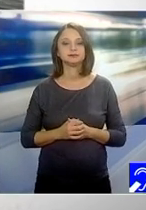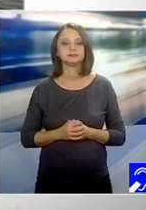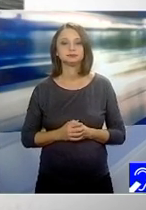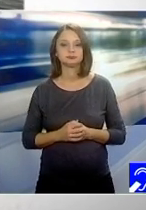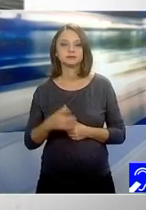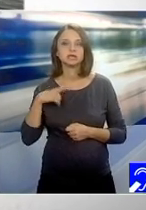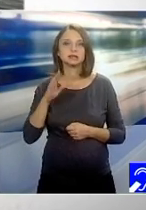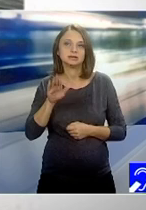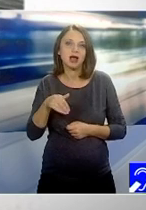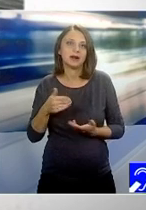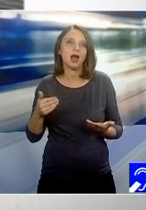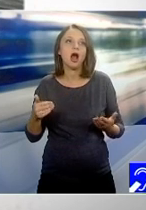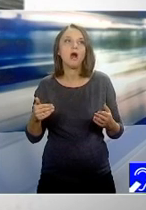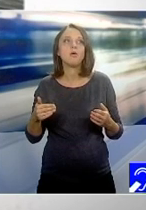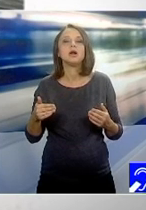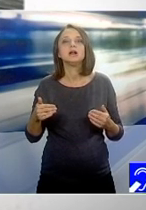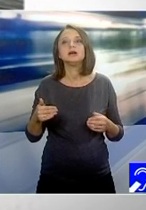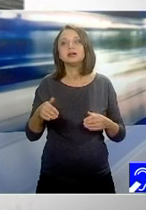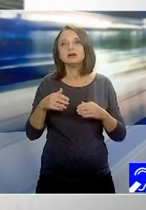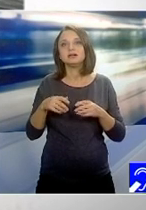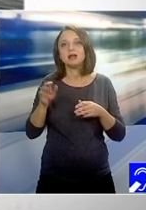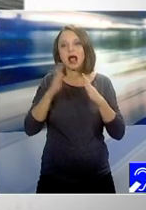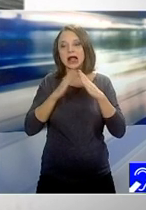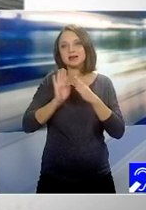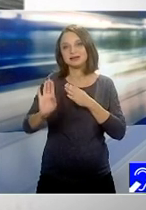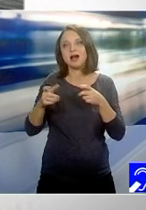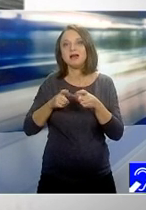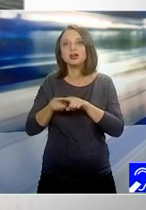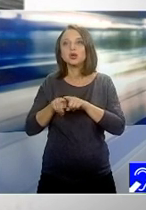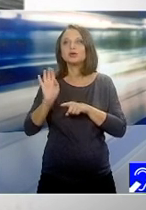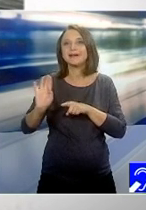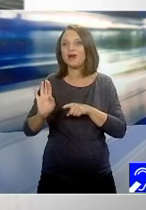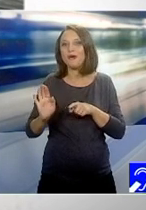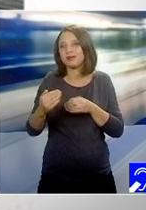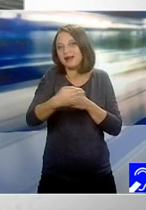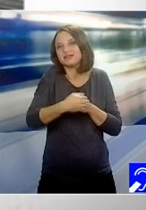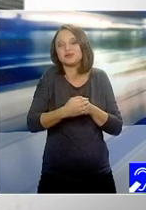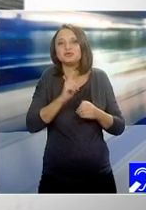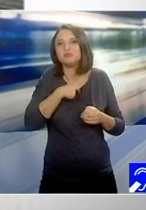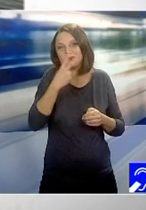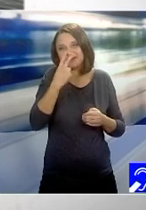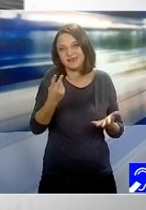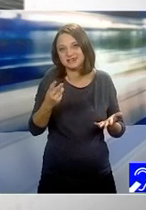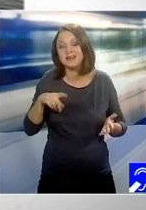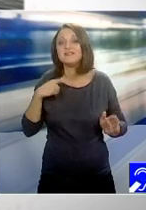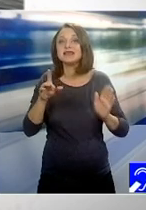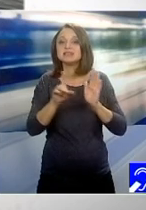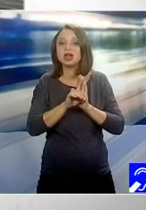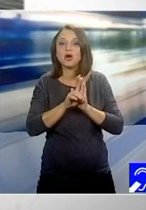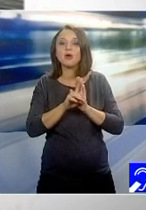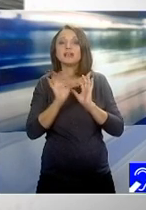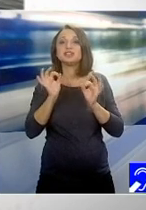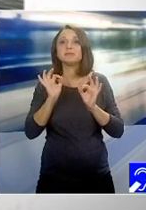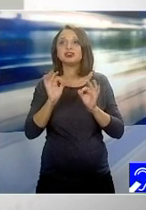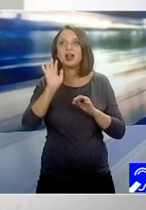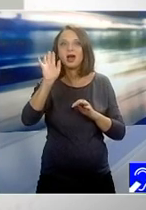pe canetele de moți, care au în curte, care sunt pe... La fiecare casă, practic. Este o lege specială a moților. E o